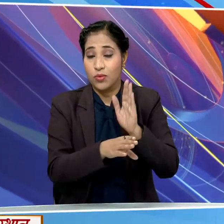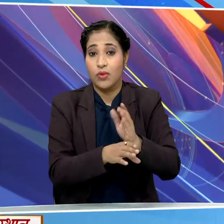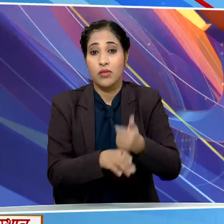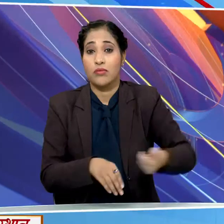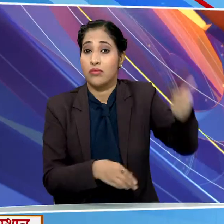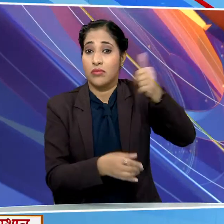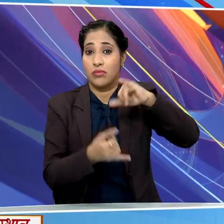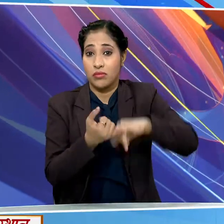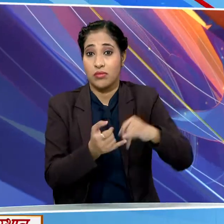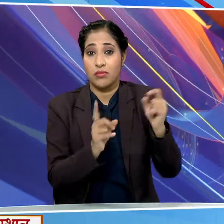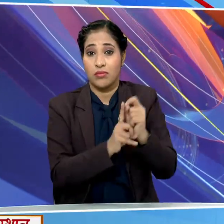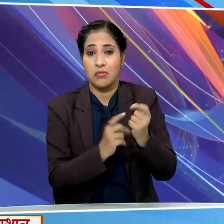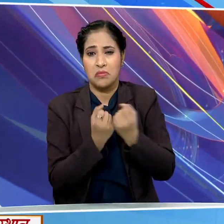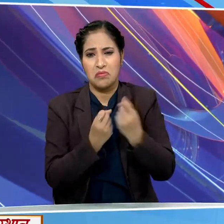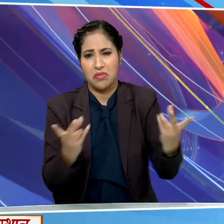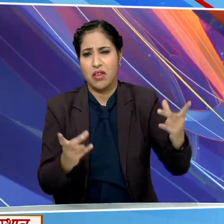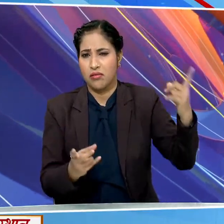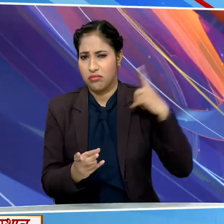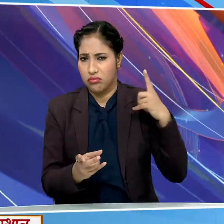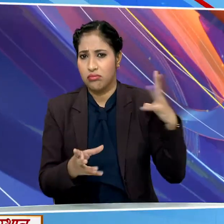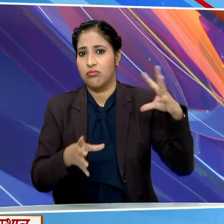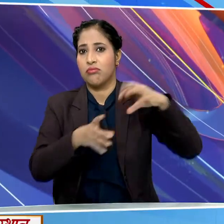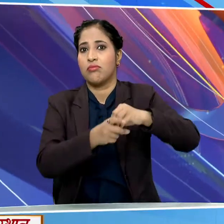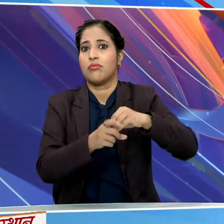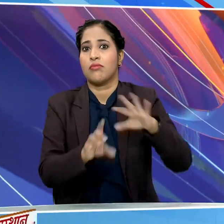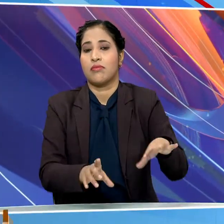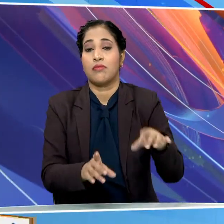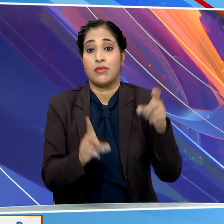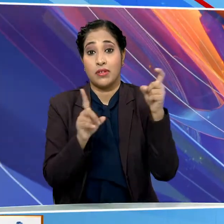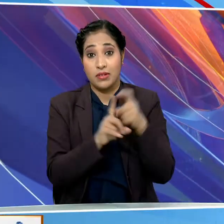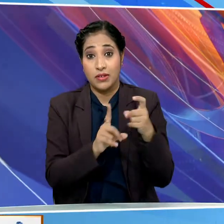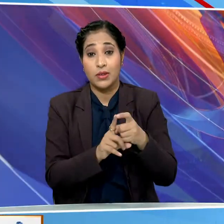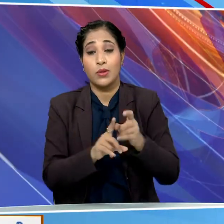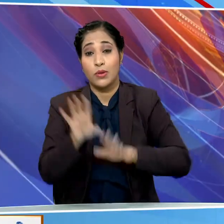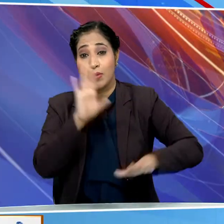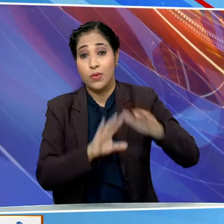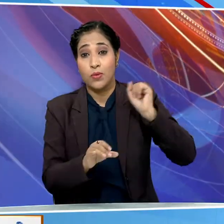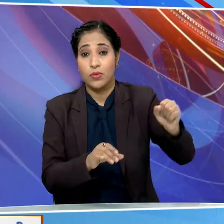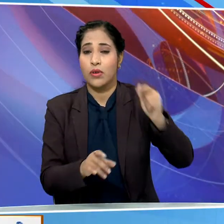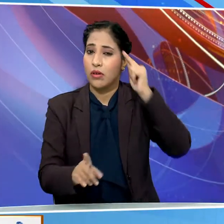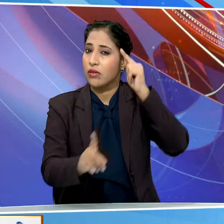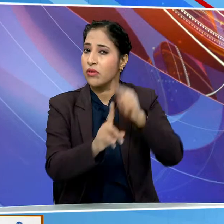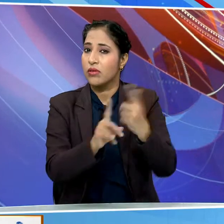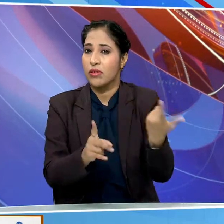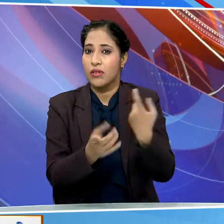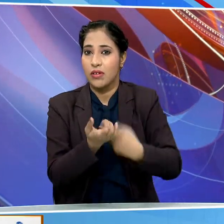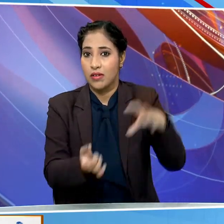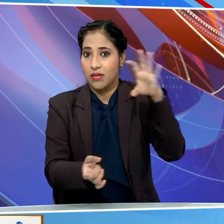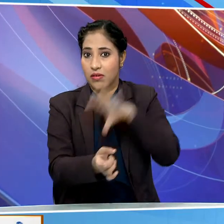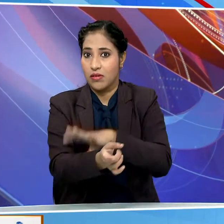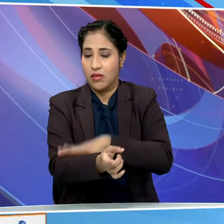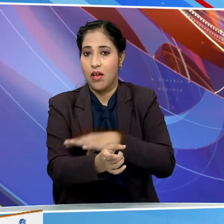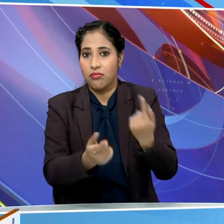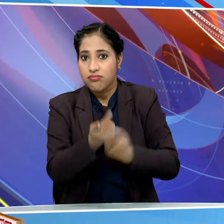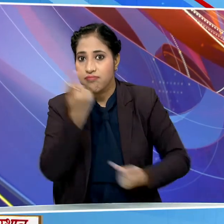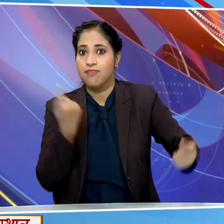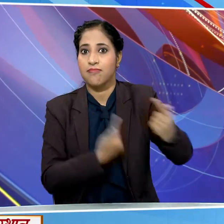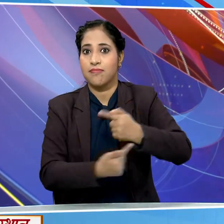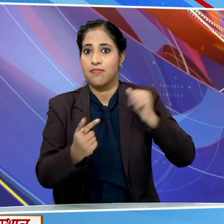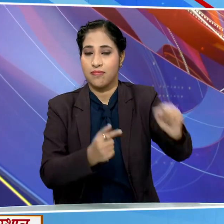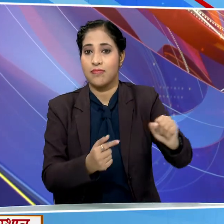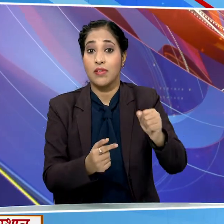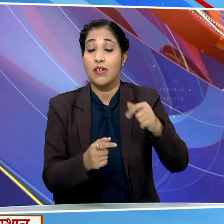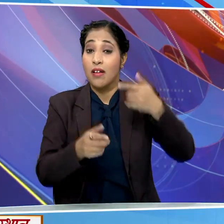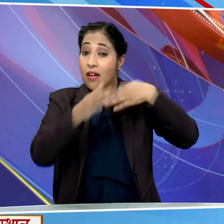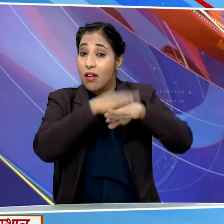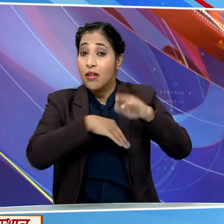सचिन पायलट सहित कई दिग्गज शामिल हुए. इस बार डीडी डायलॉग की थीम है राजस्थान का रण, और इस